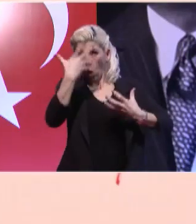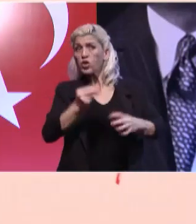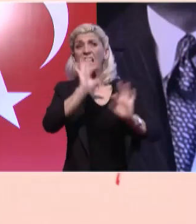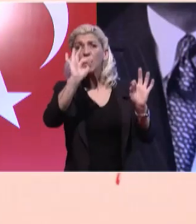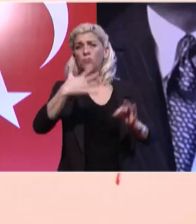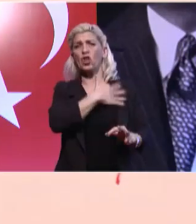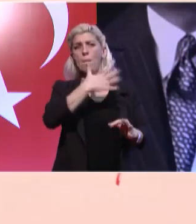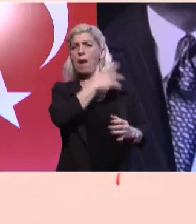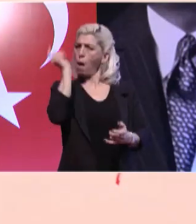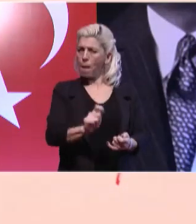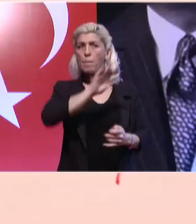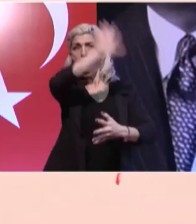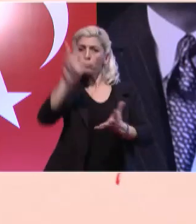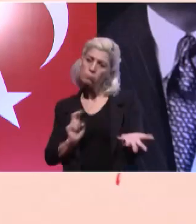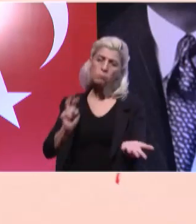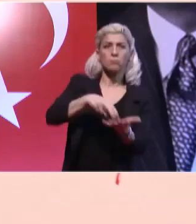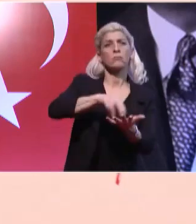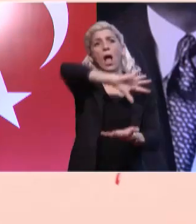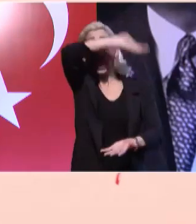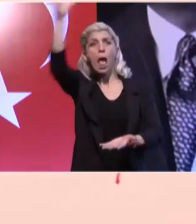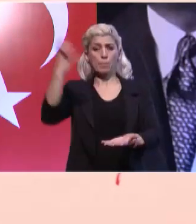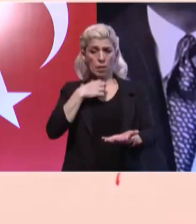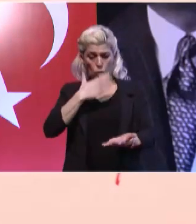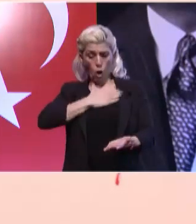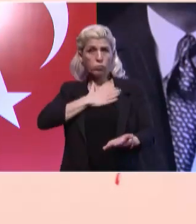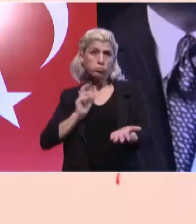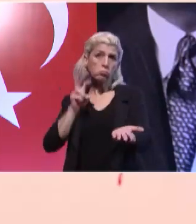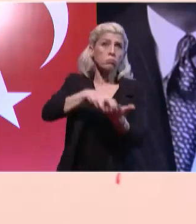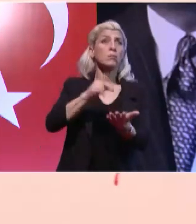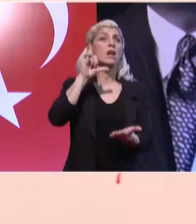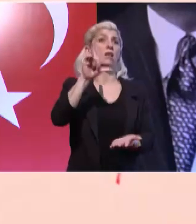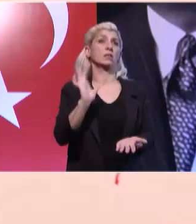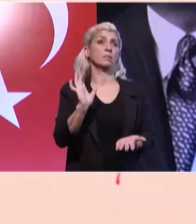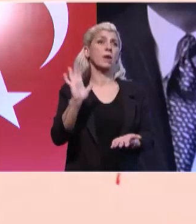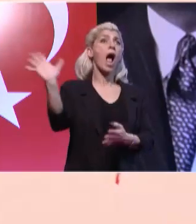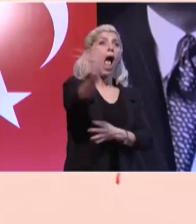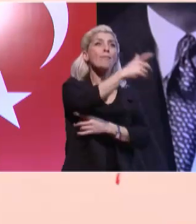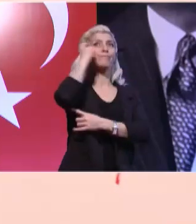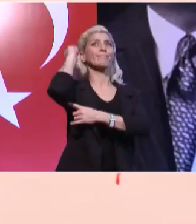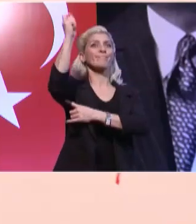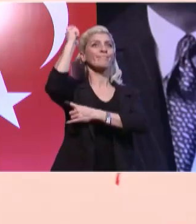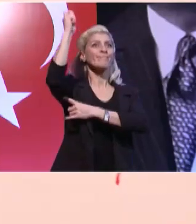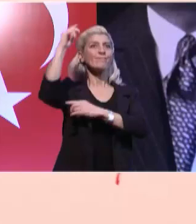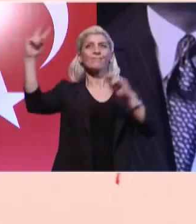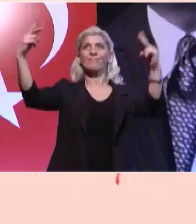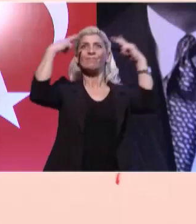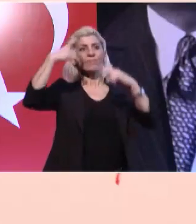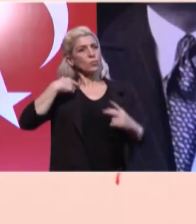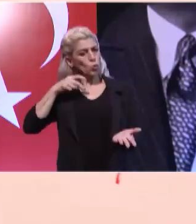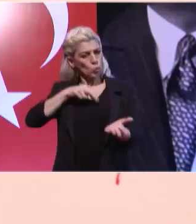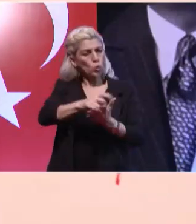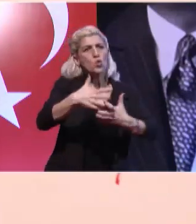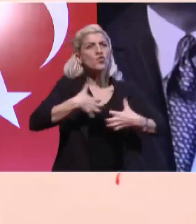düşer. Hepimiz toplumun önderi olmak zorundayız. Elimizde birer meşale, toplumun önünde